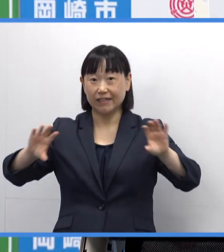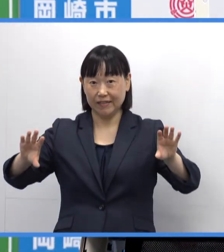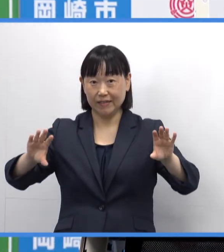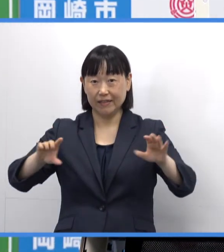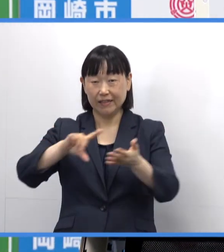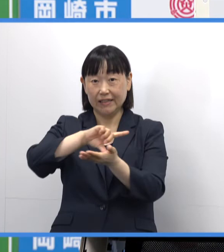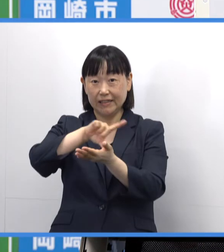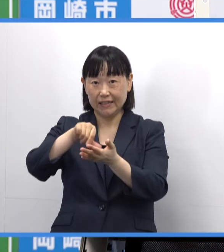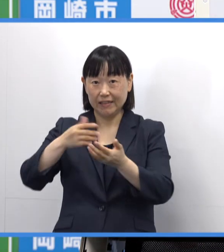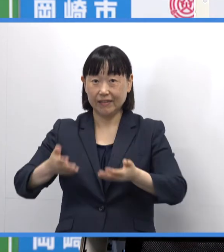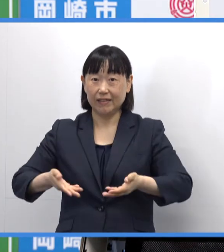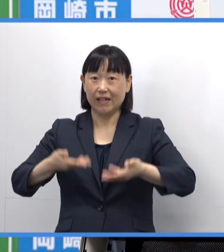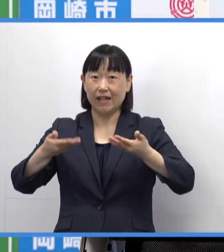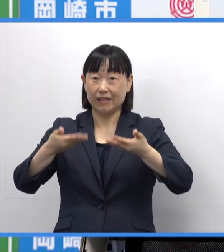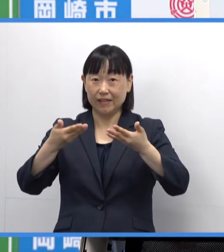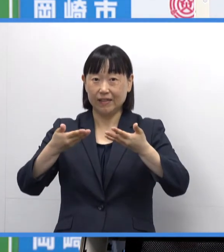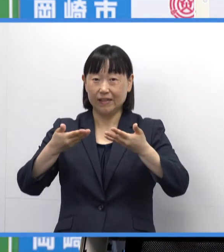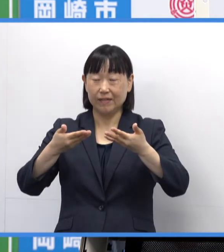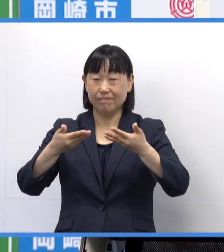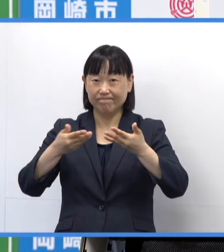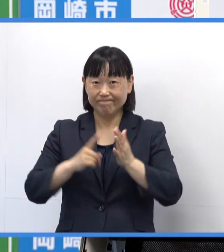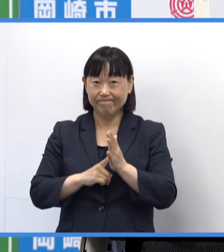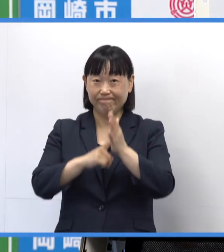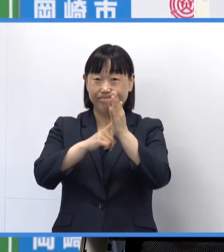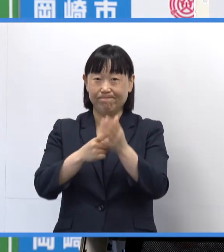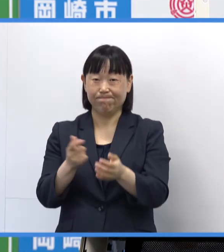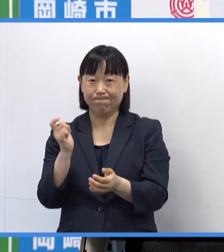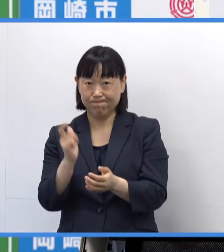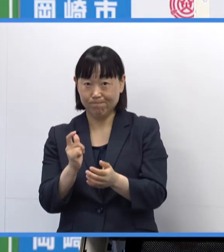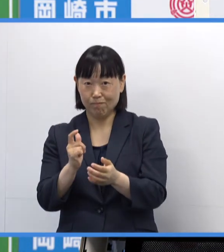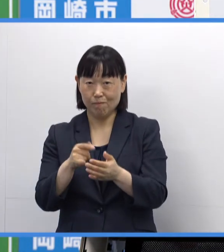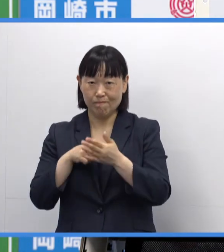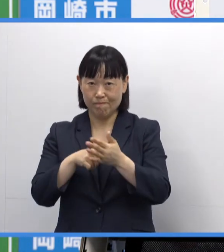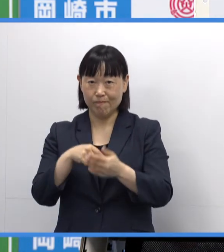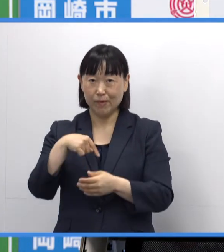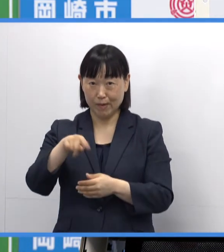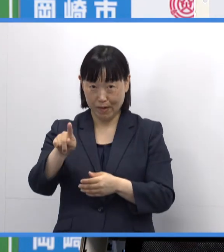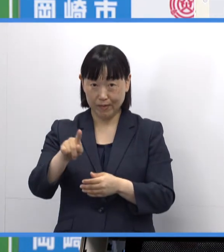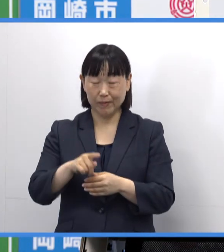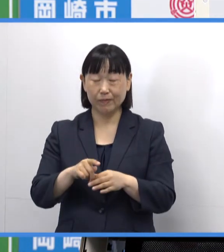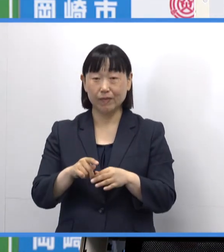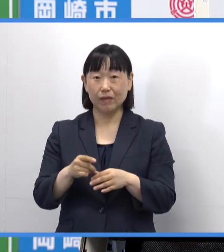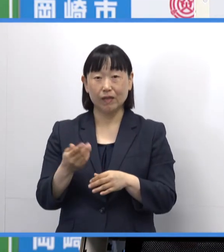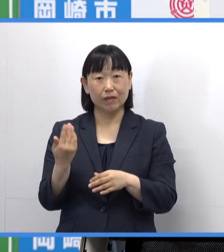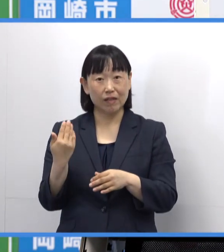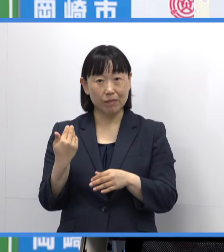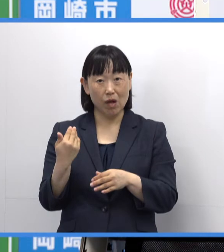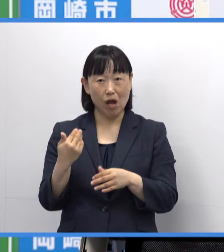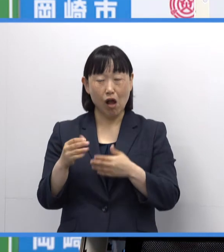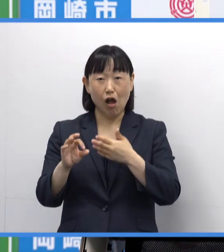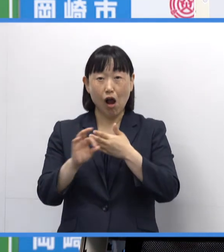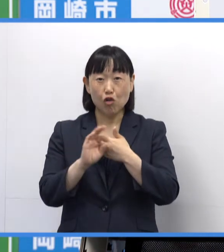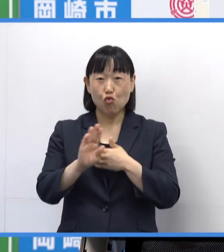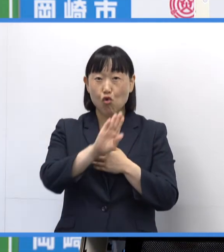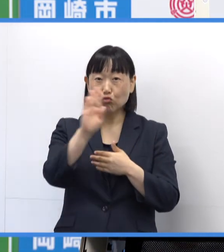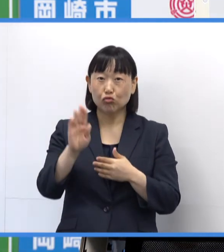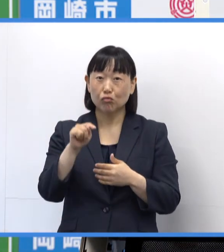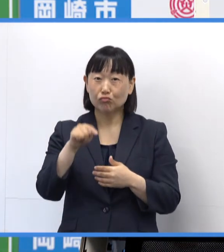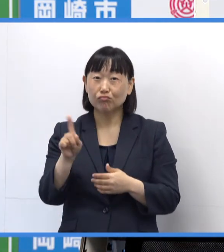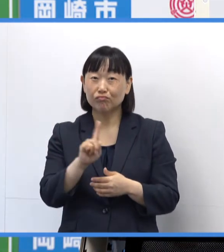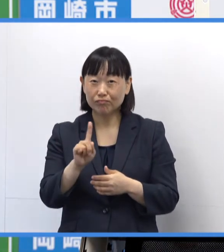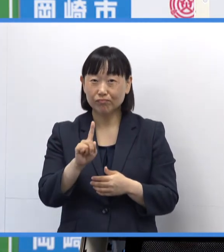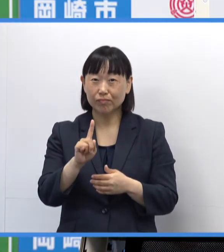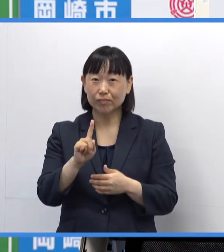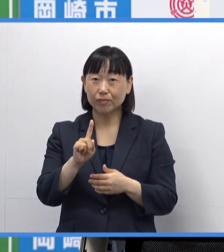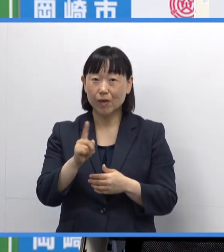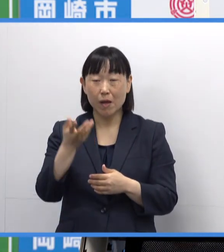とブランド力の向上を図ってまいります。先ほどより仮想空間と申し上げておりますが、メタバース